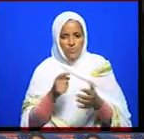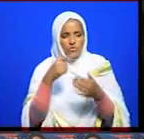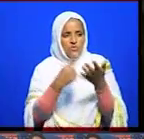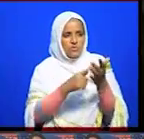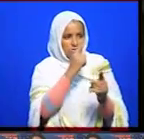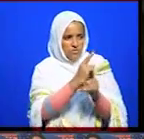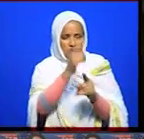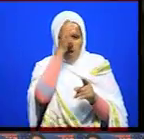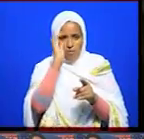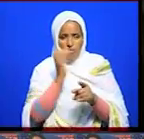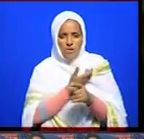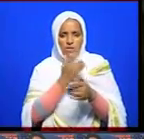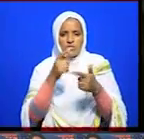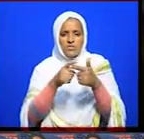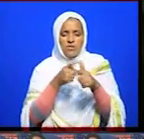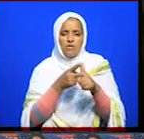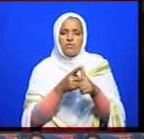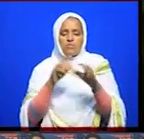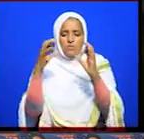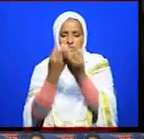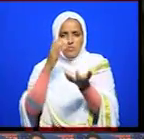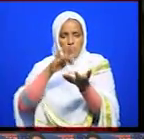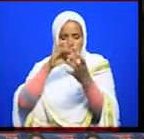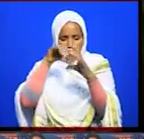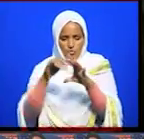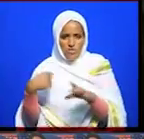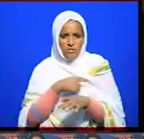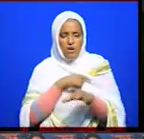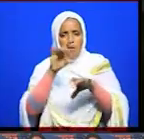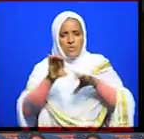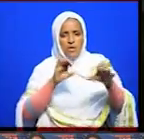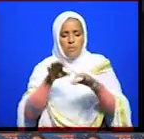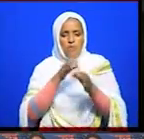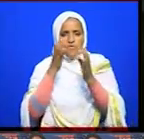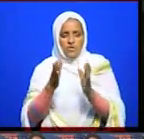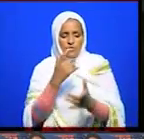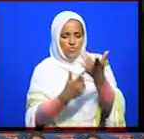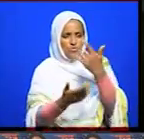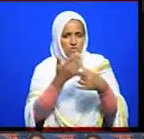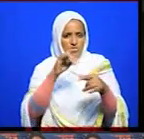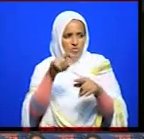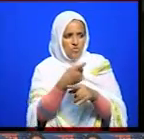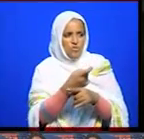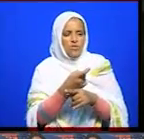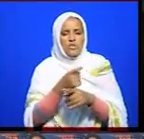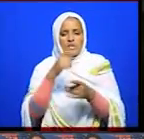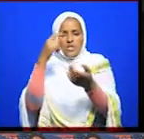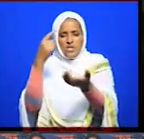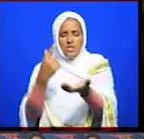በጥቅሉ ጥሩ አባታችን እንግዲህ ያው በቤተሰብ መካከል እናደርገው መንፈሳዊ ውይይት ስለሆነ